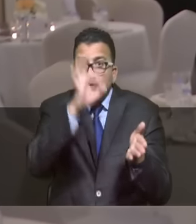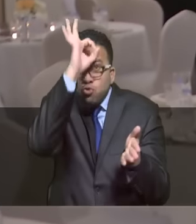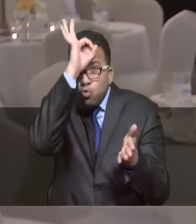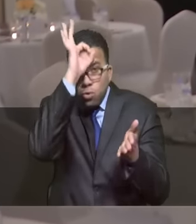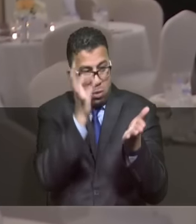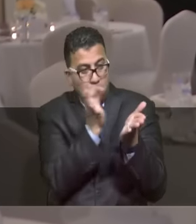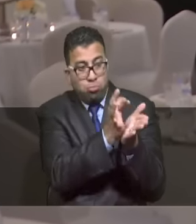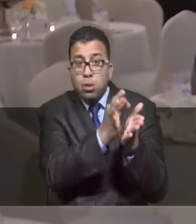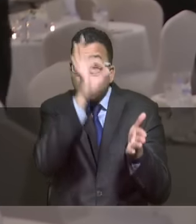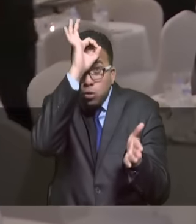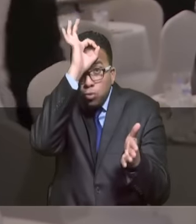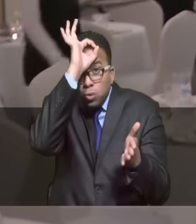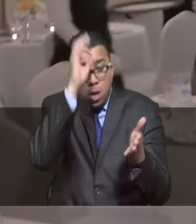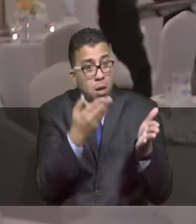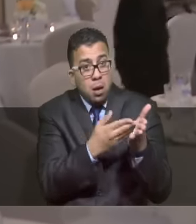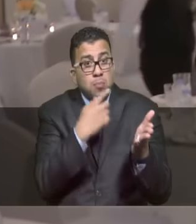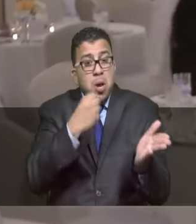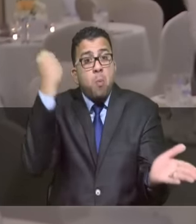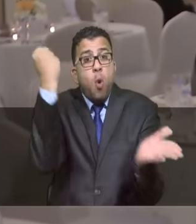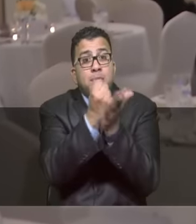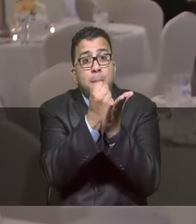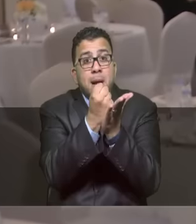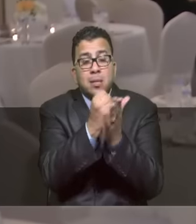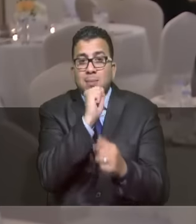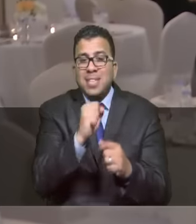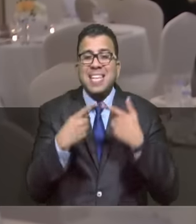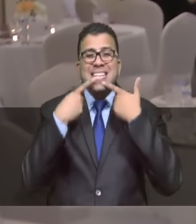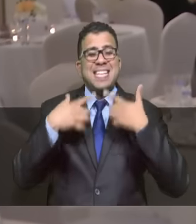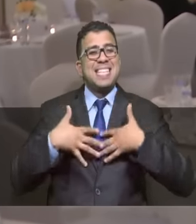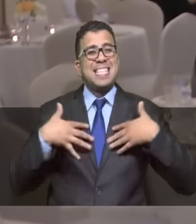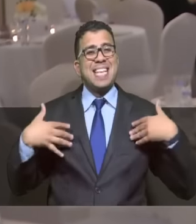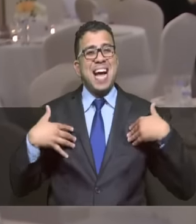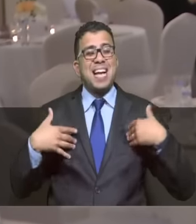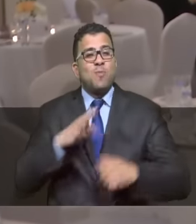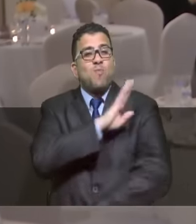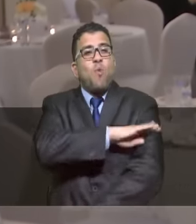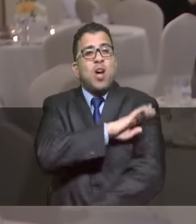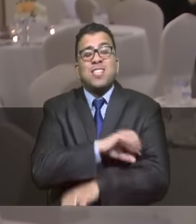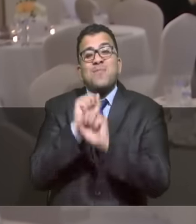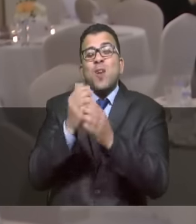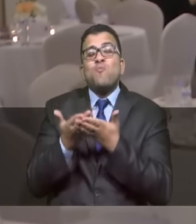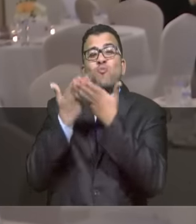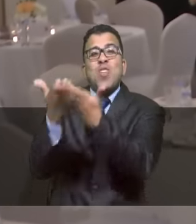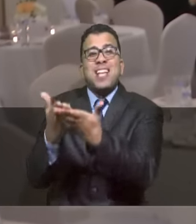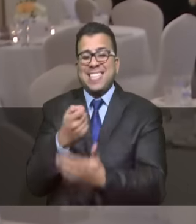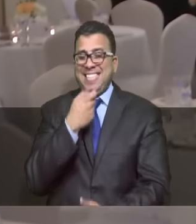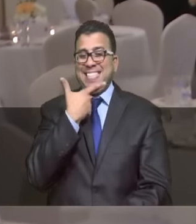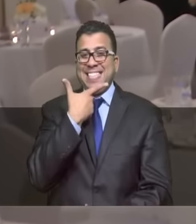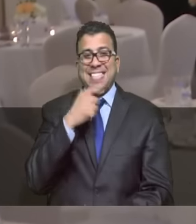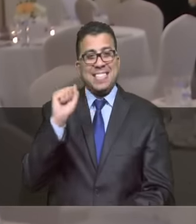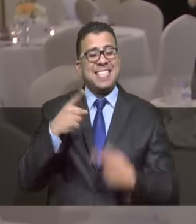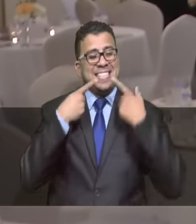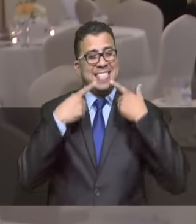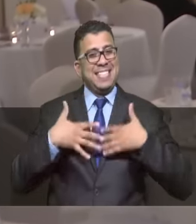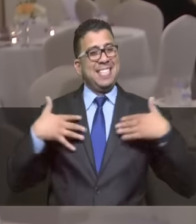الشارقة، ويحمل الشعار المعتمد من مركز إسعاد الموظفين في شرطة الشارقة اللي هو شعار